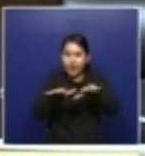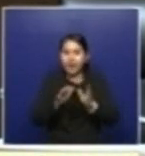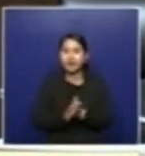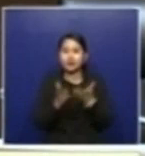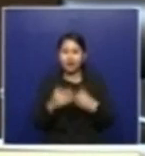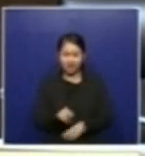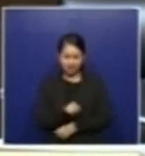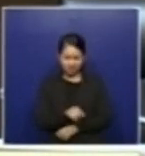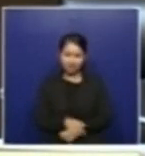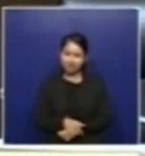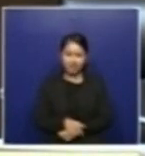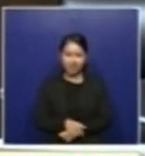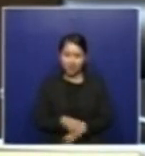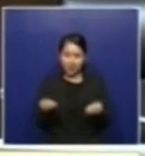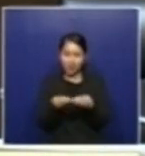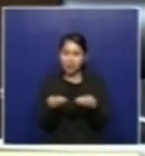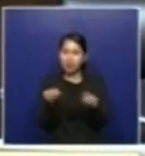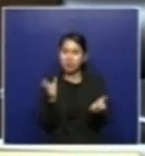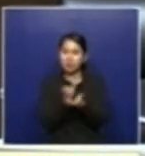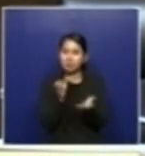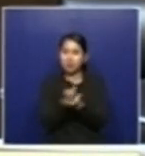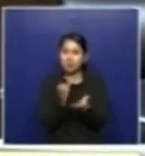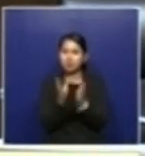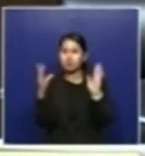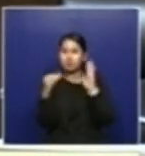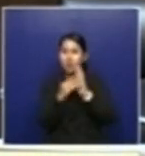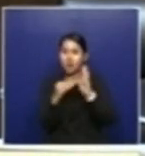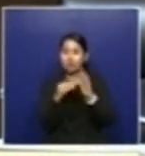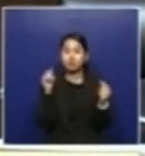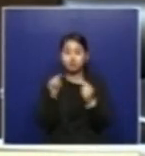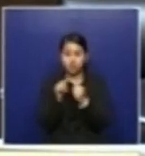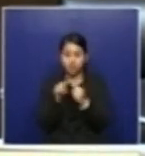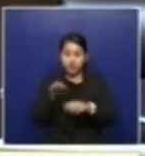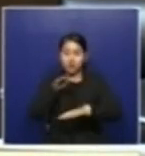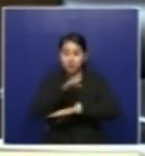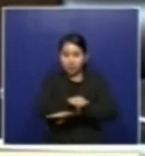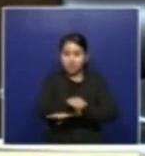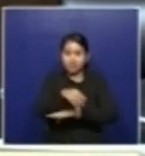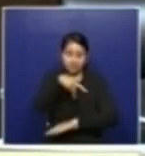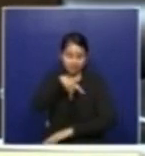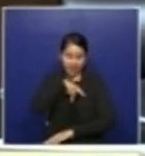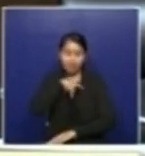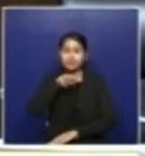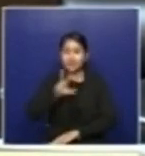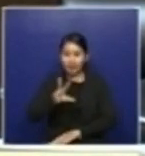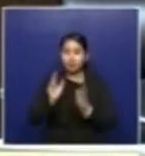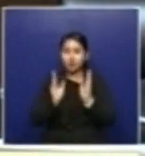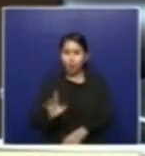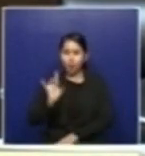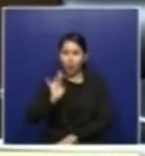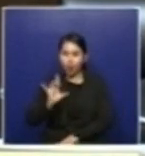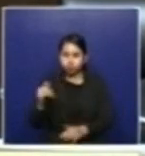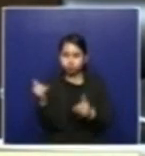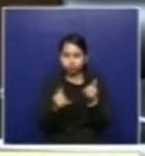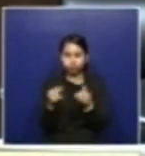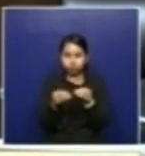พนันขนาดใหญ่กลางกรุงเทพมหานครเนี่ยที่ถนนพระราม3เนี่ยมีคนเข้าไปเล่นเป็นร้อยๆคนเนี่ยแล้วตรง